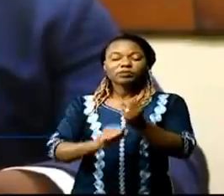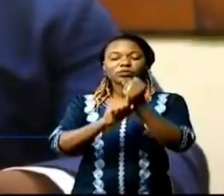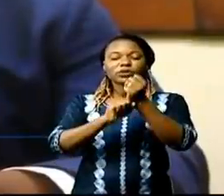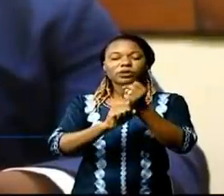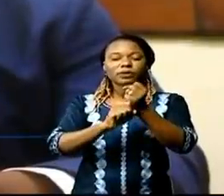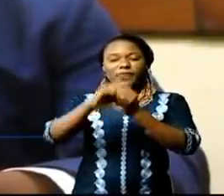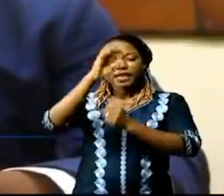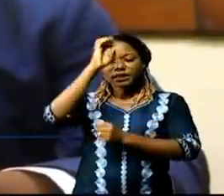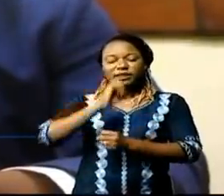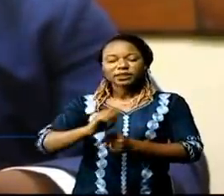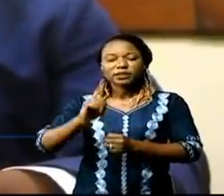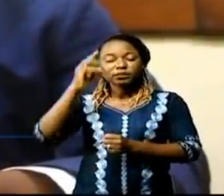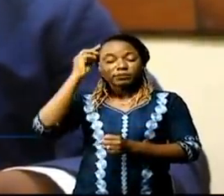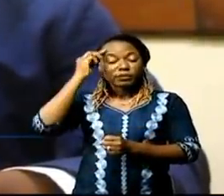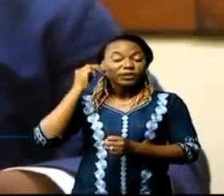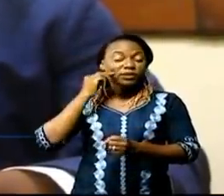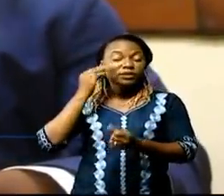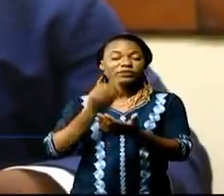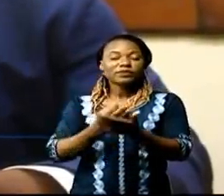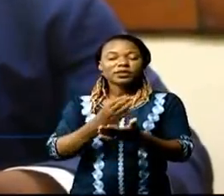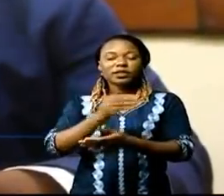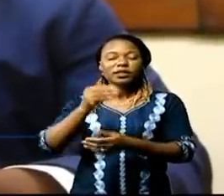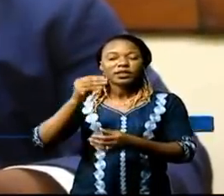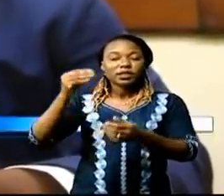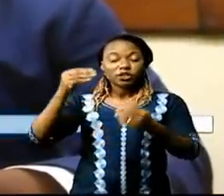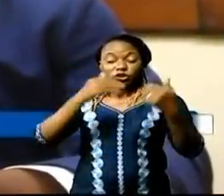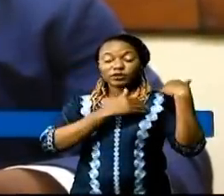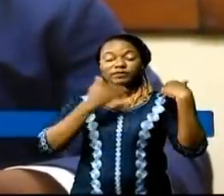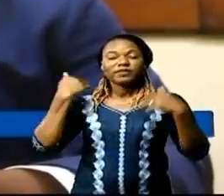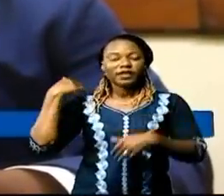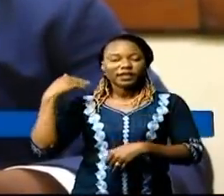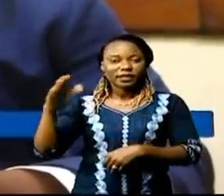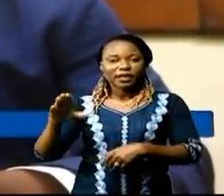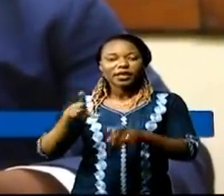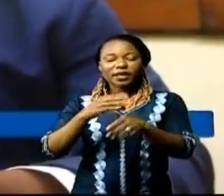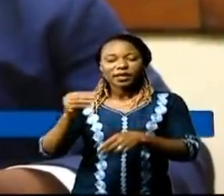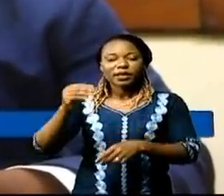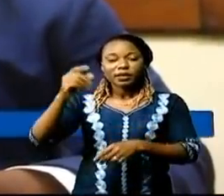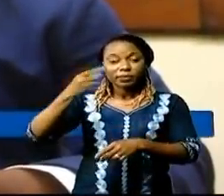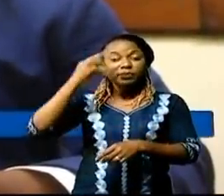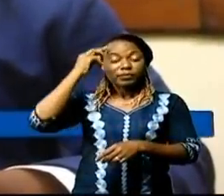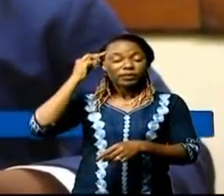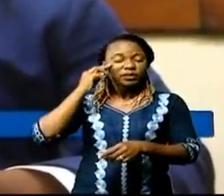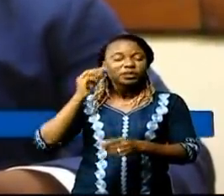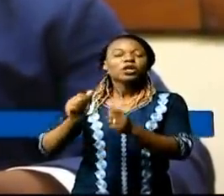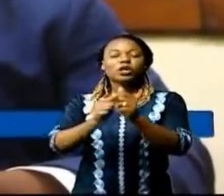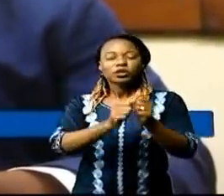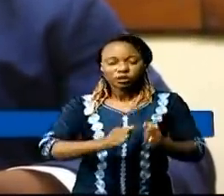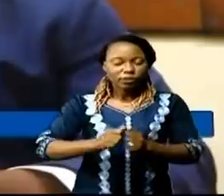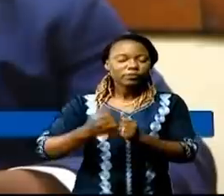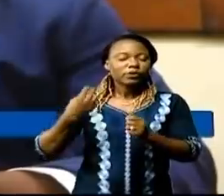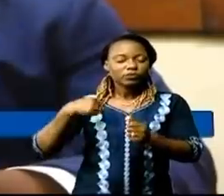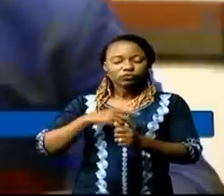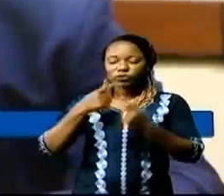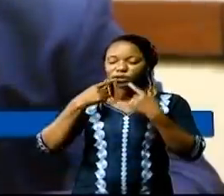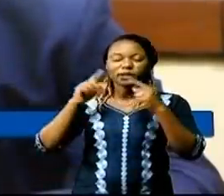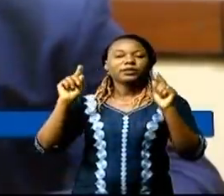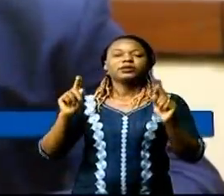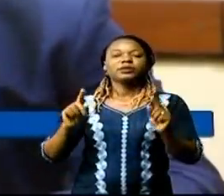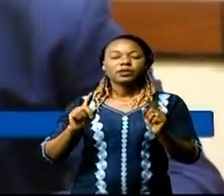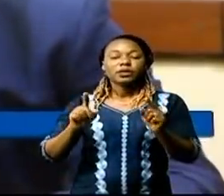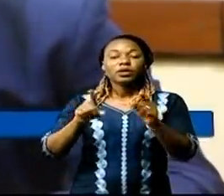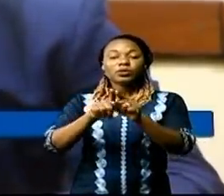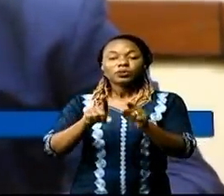Excellence, Monsieur le ministre des Finances, mais également du chef de l'État, ainsi que son Excellence, Monsieur le Premier ministre, nous pensons que nous allons arriver à bon port. Je